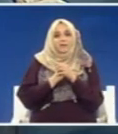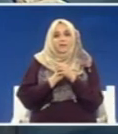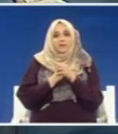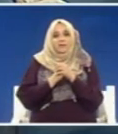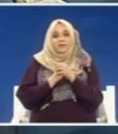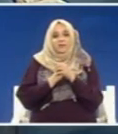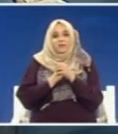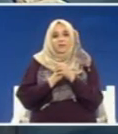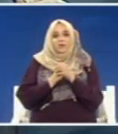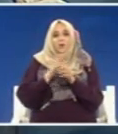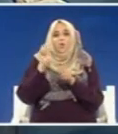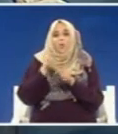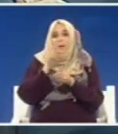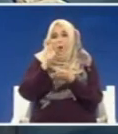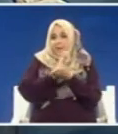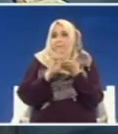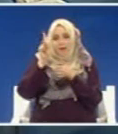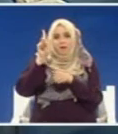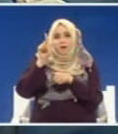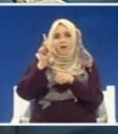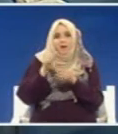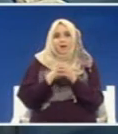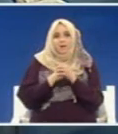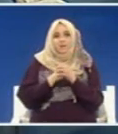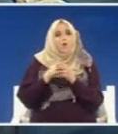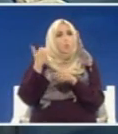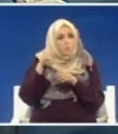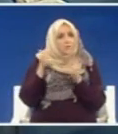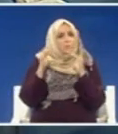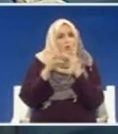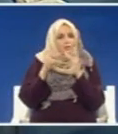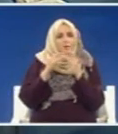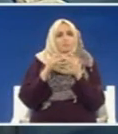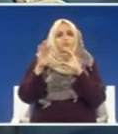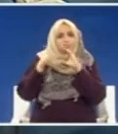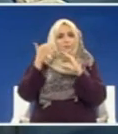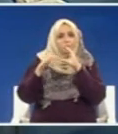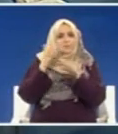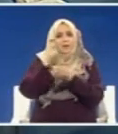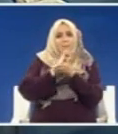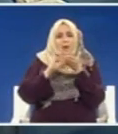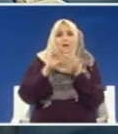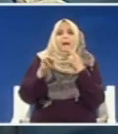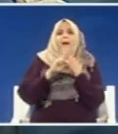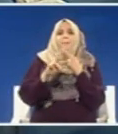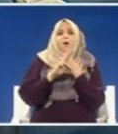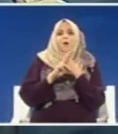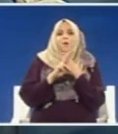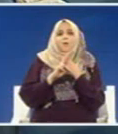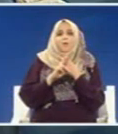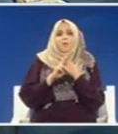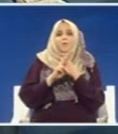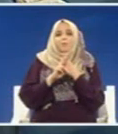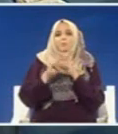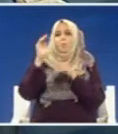البريد الإلكتروني على مستواكم؟ تفضلوا بالتواصل معنا، أرسلوا بانشغالاتكم، سيجاب عنها خلال